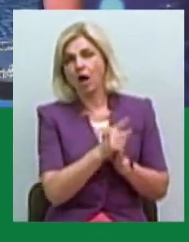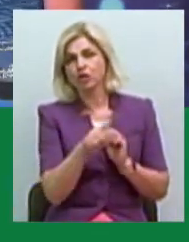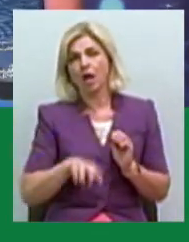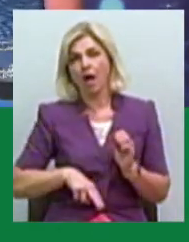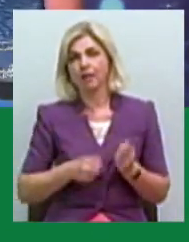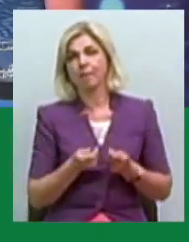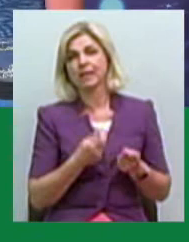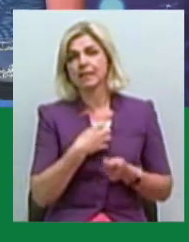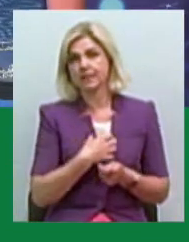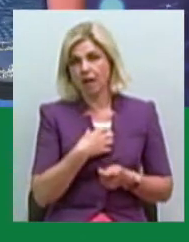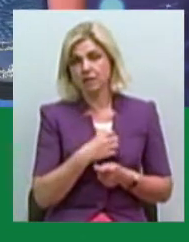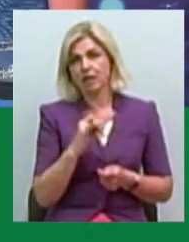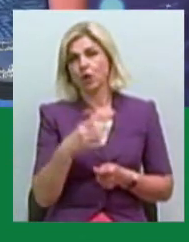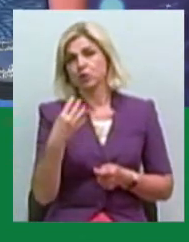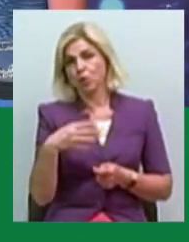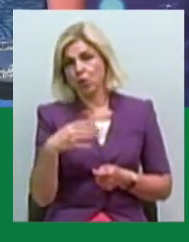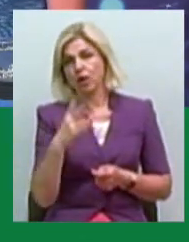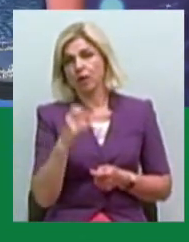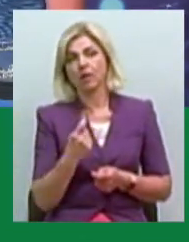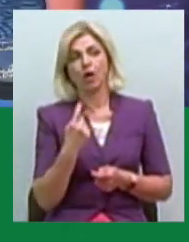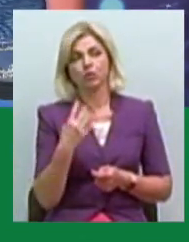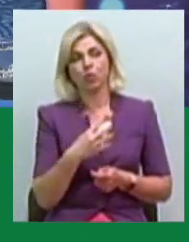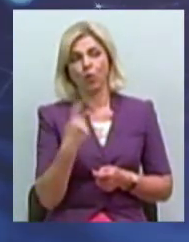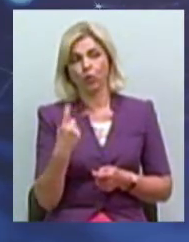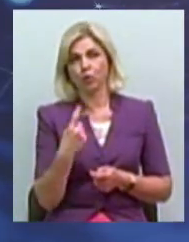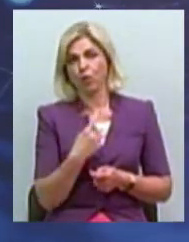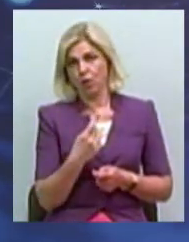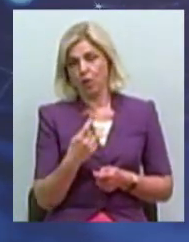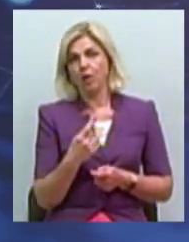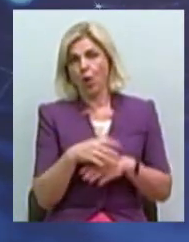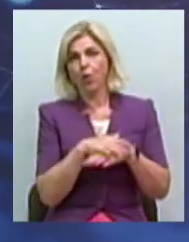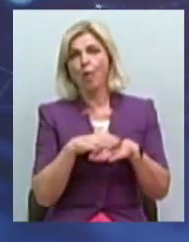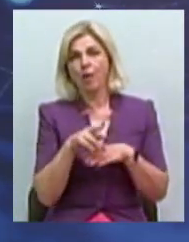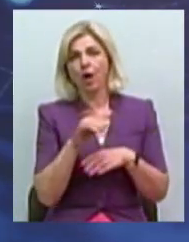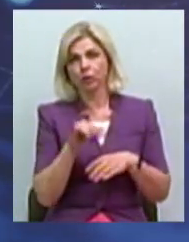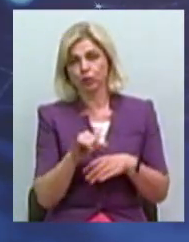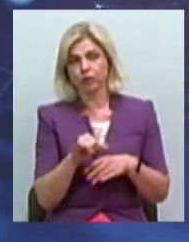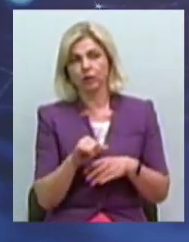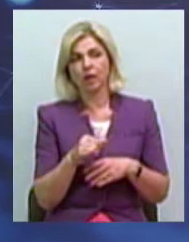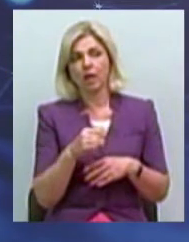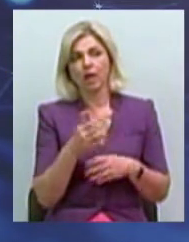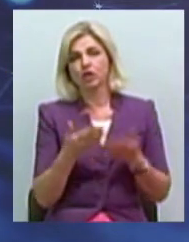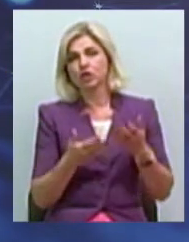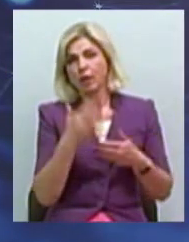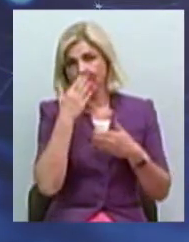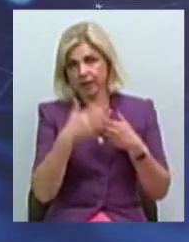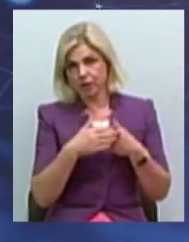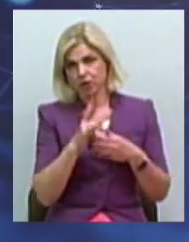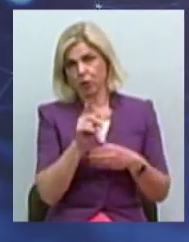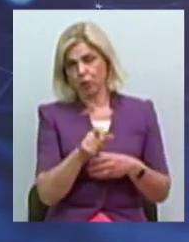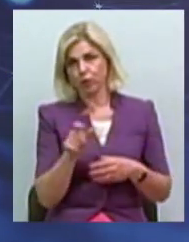на 41 вже існуючу громаду. Тобто кількість... Чи вони ближче до людей стають? Вони стають ближче до